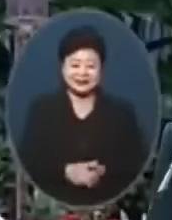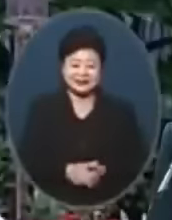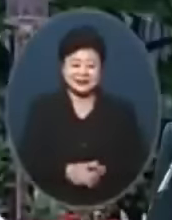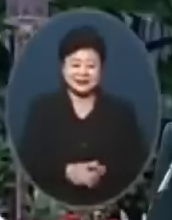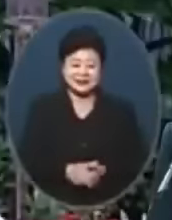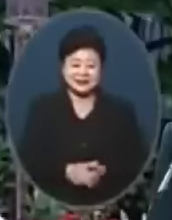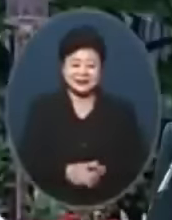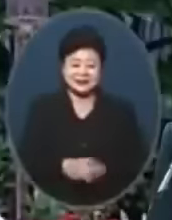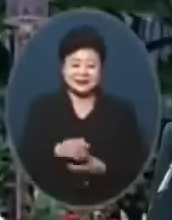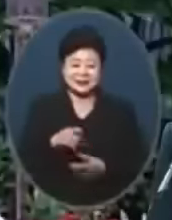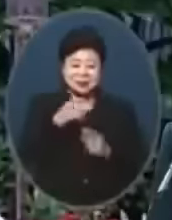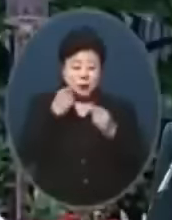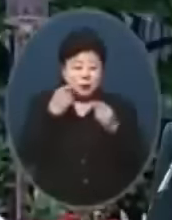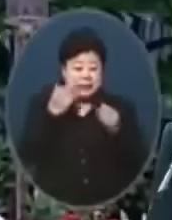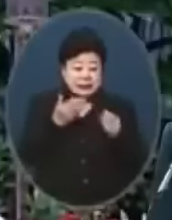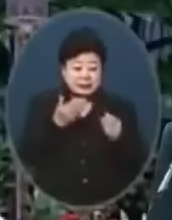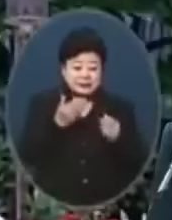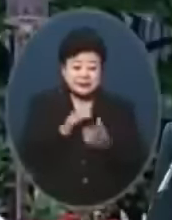제가